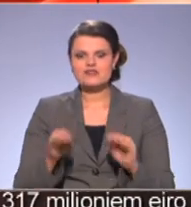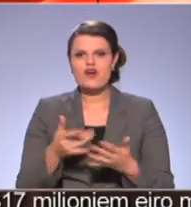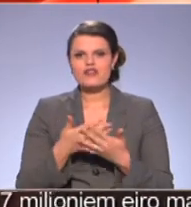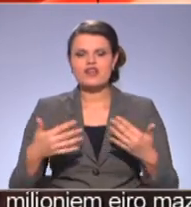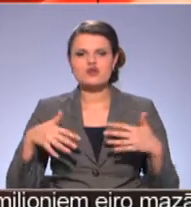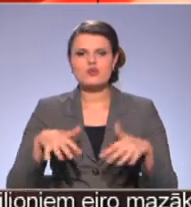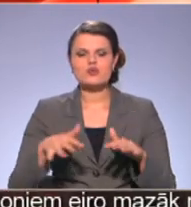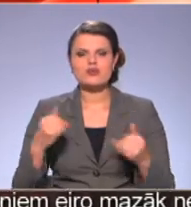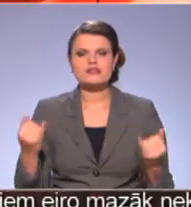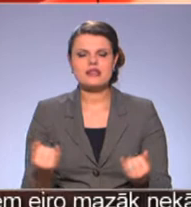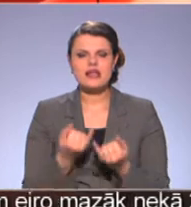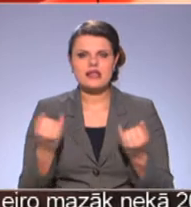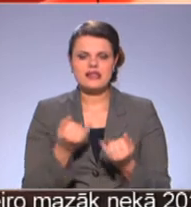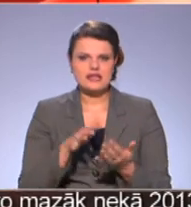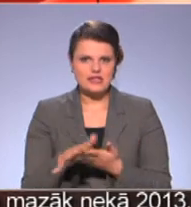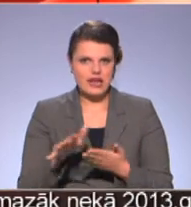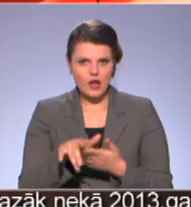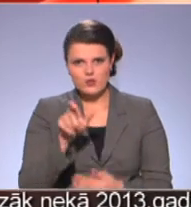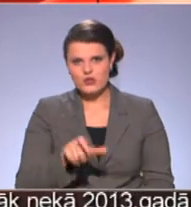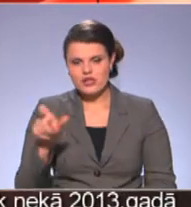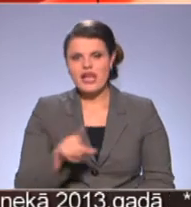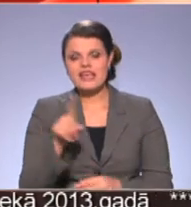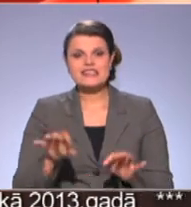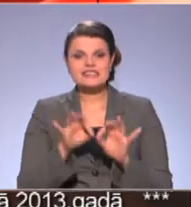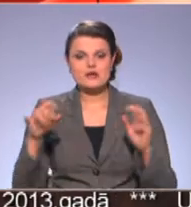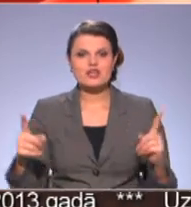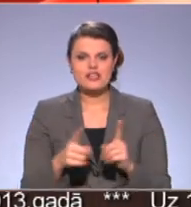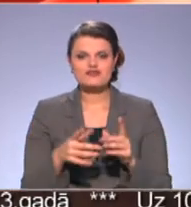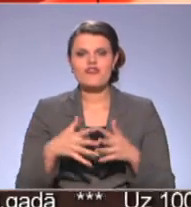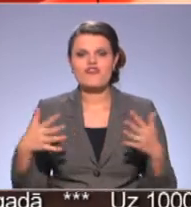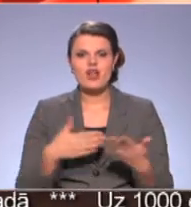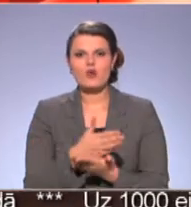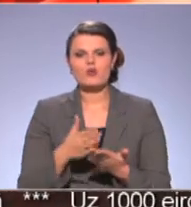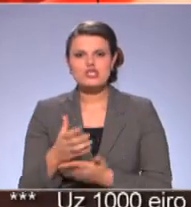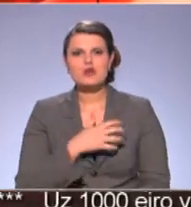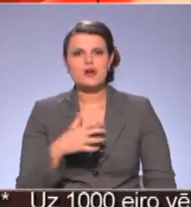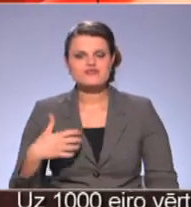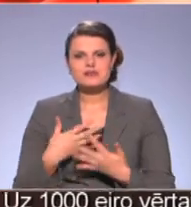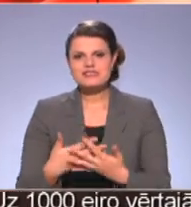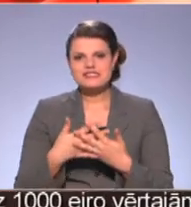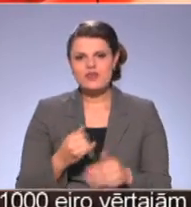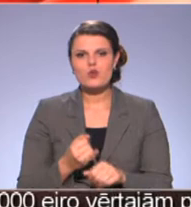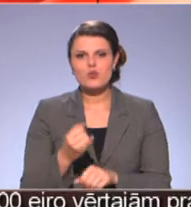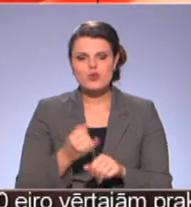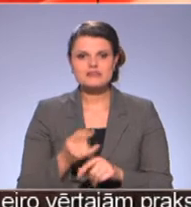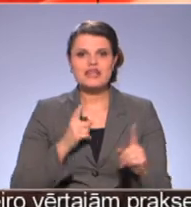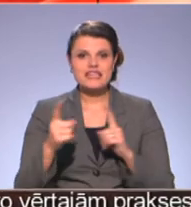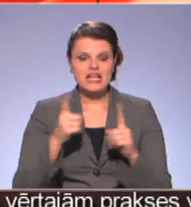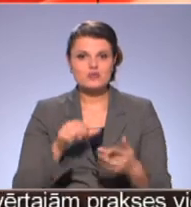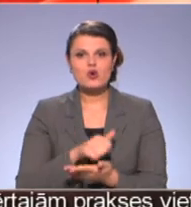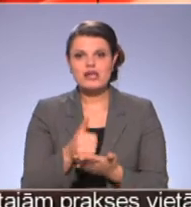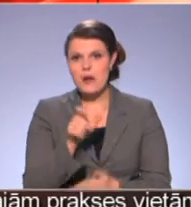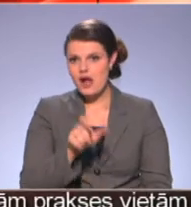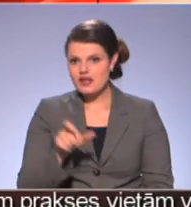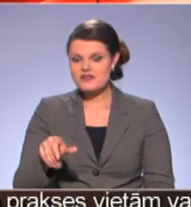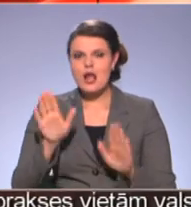jūras lietotāju intereses. Ir sākušās tikšanās ar vairāku nozaru, pašvaldību, zvejniecības, turismu, transporta pārstāvjiem, lai uzklausītu viedokļus par